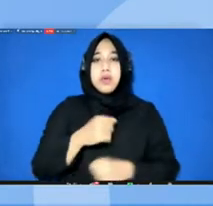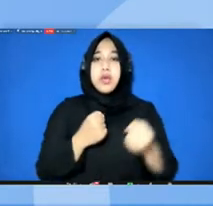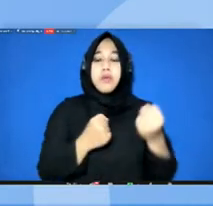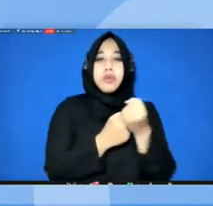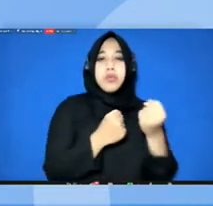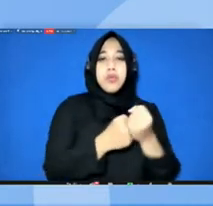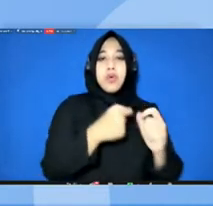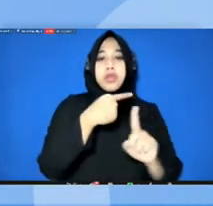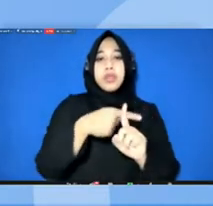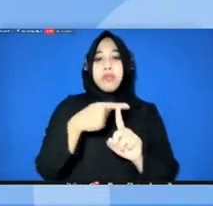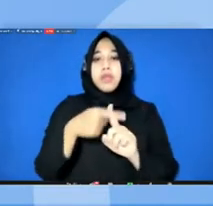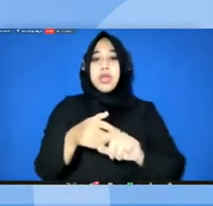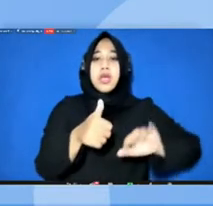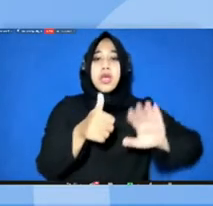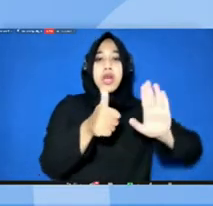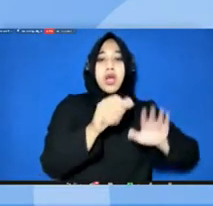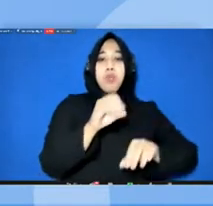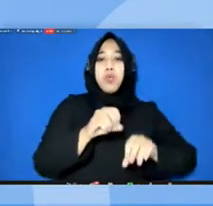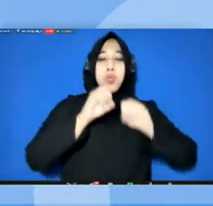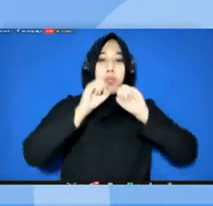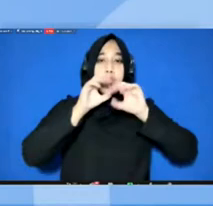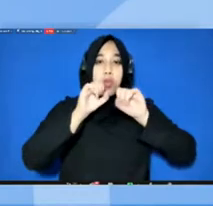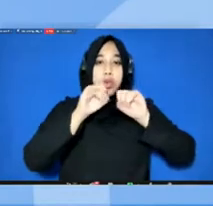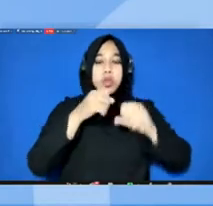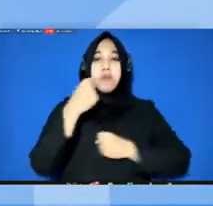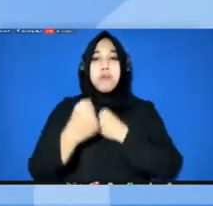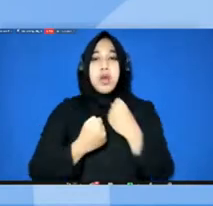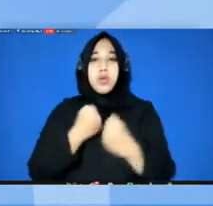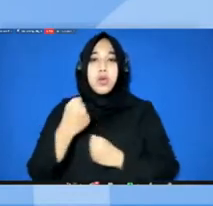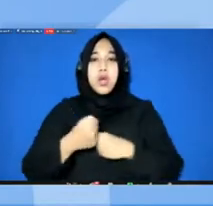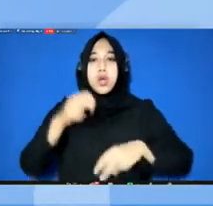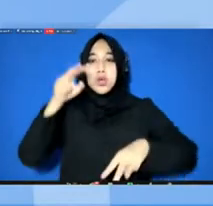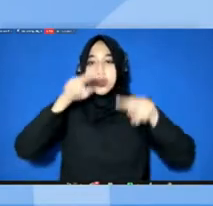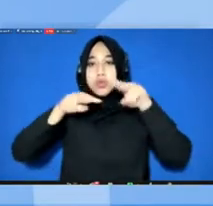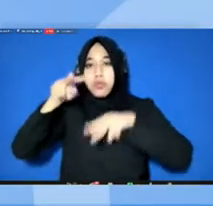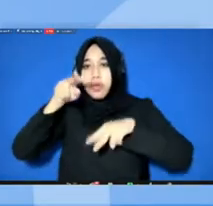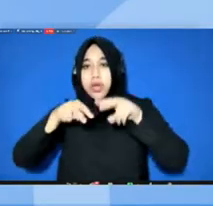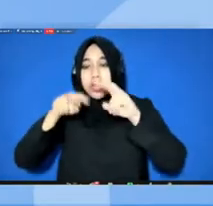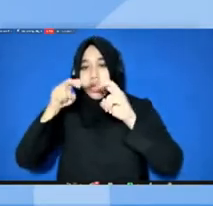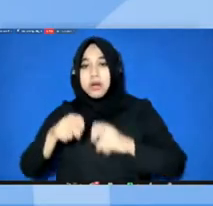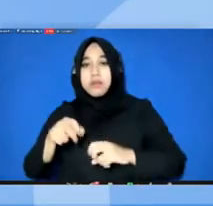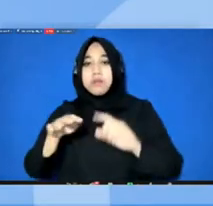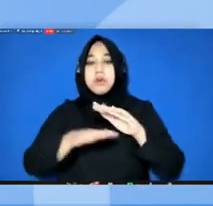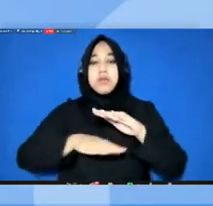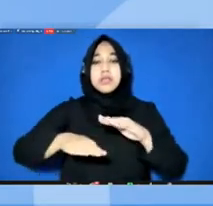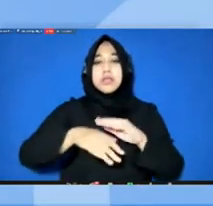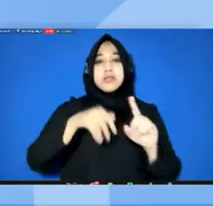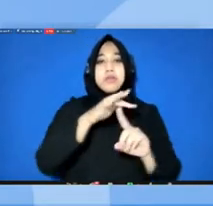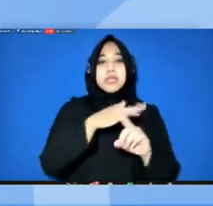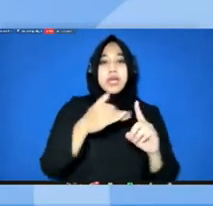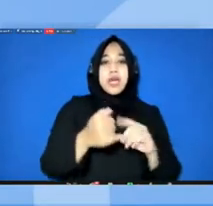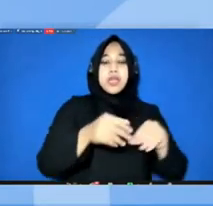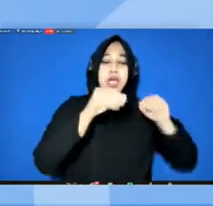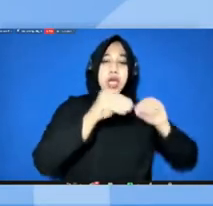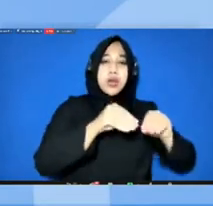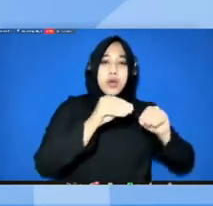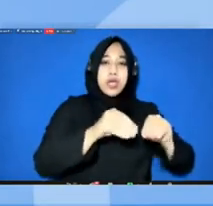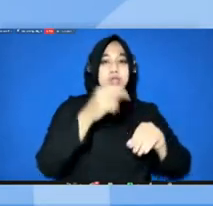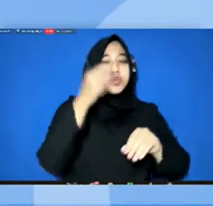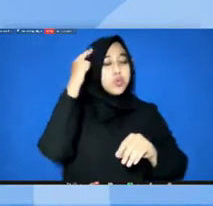tambahan 60 promotor untuk melakukan surveillance berbasis masyarakat serta edukasi kepada